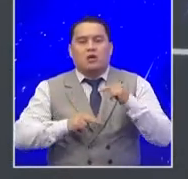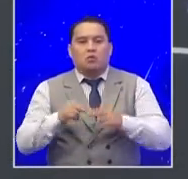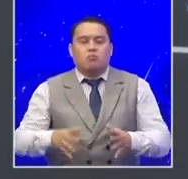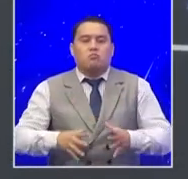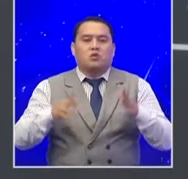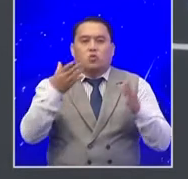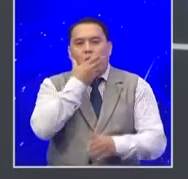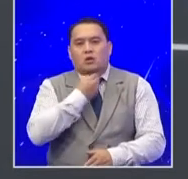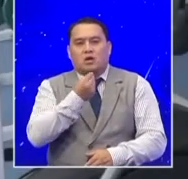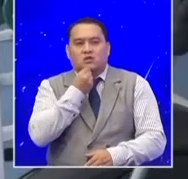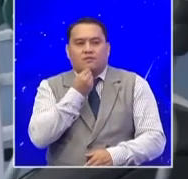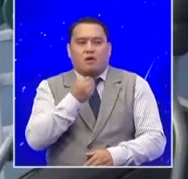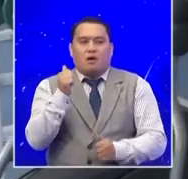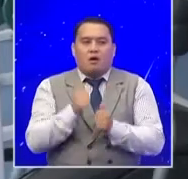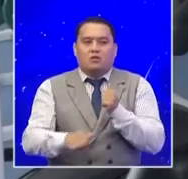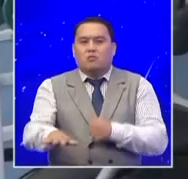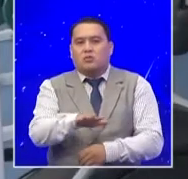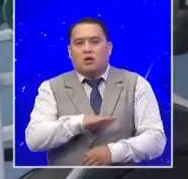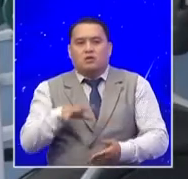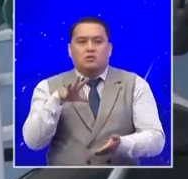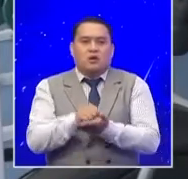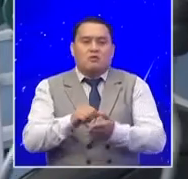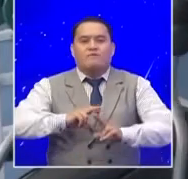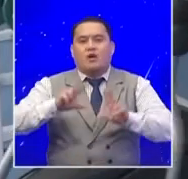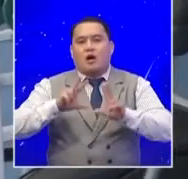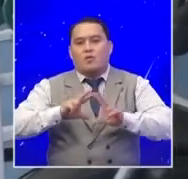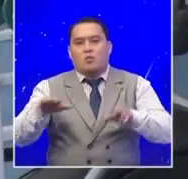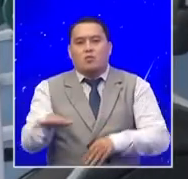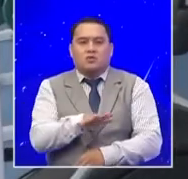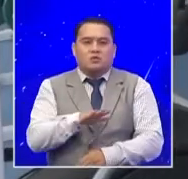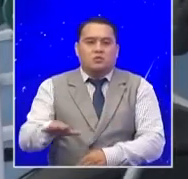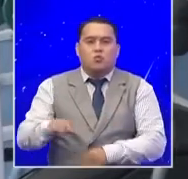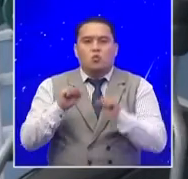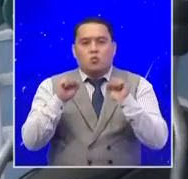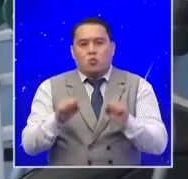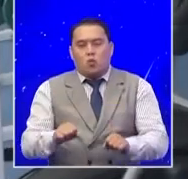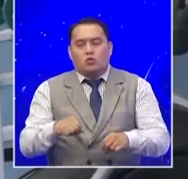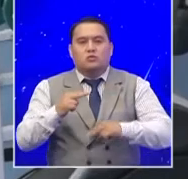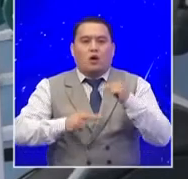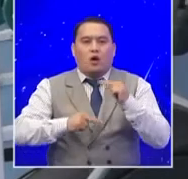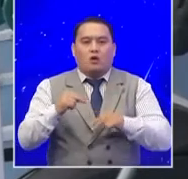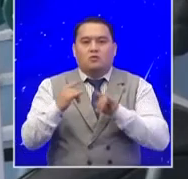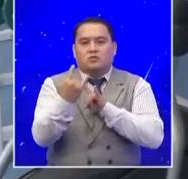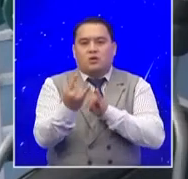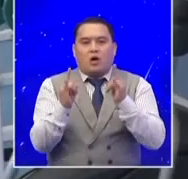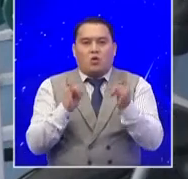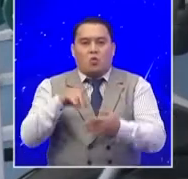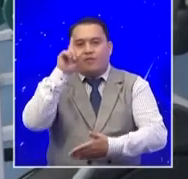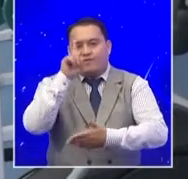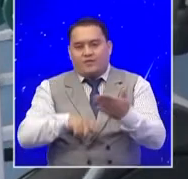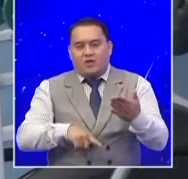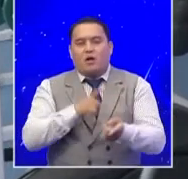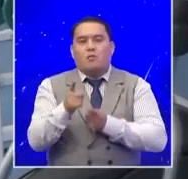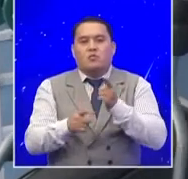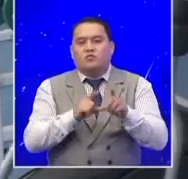и просторный. Также теперь есть площадка для занятий волейболом и баскетболом. К тому же идет строительство стадиона. Я уверен, что